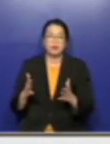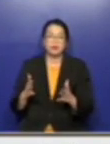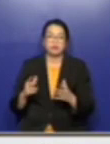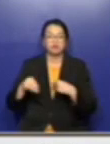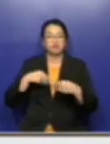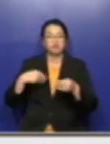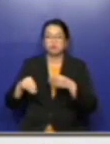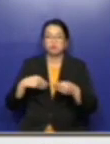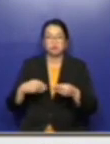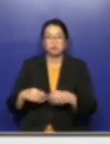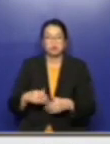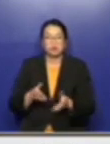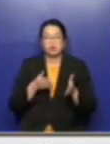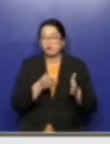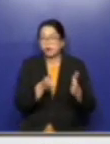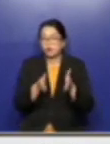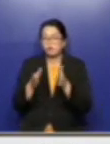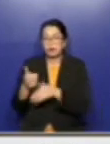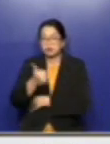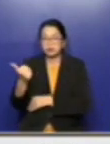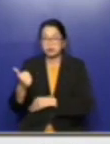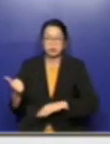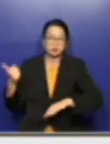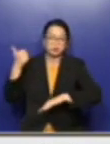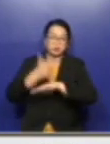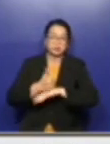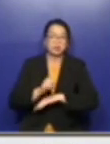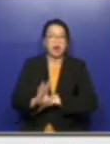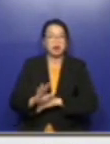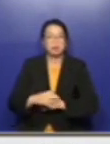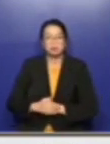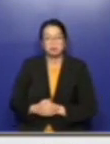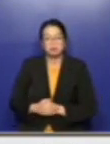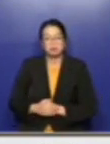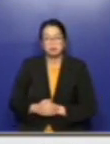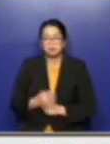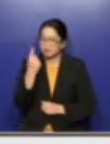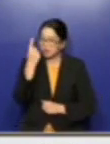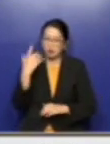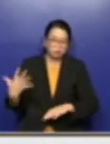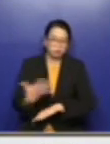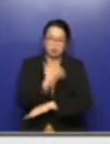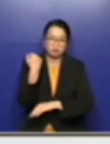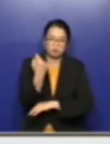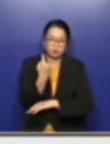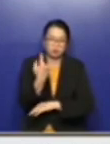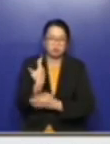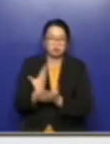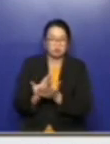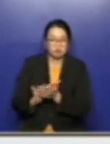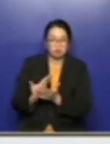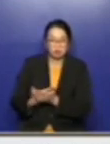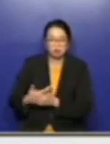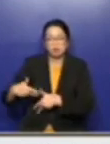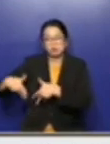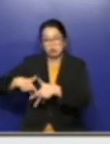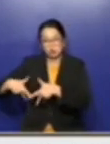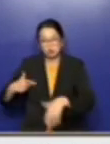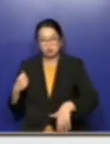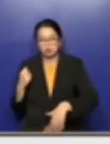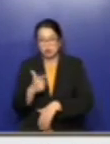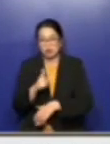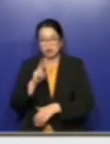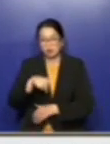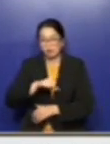ความว่าไม่มีฝ่ายอื่นๆไปแทรกแซงท่านได้ไงฮะท่านใช้เงินงบประมาณแผ่นดิน พี่น้องประชาชนต้องจ่ายปีละ 2,000